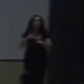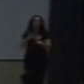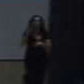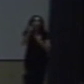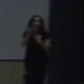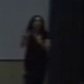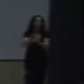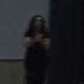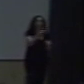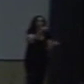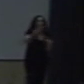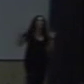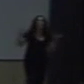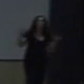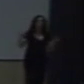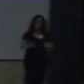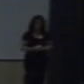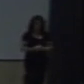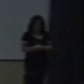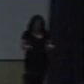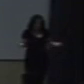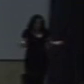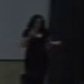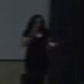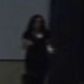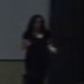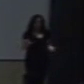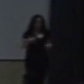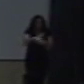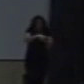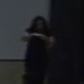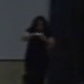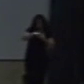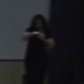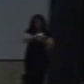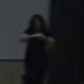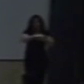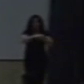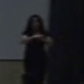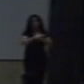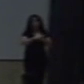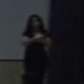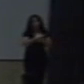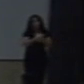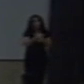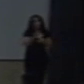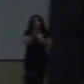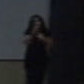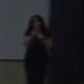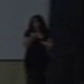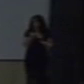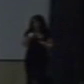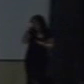Vull dir que també penseu en aquest vessant més local que ens està anant molt bé i que és la mateixa batalla,